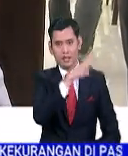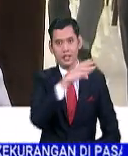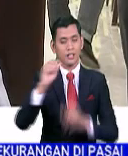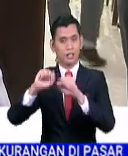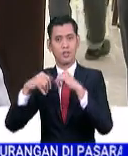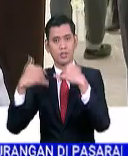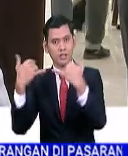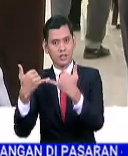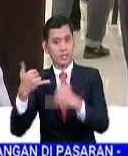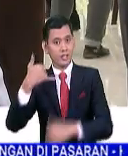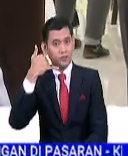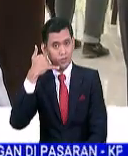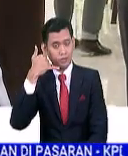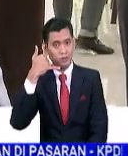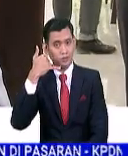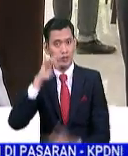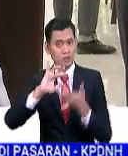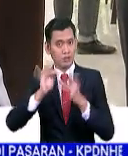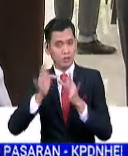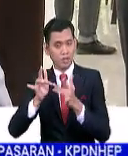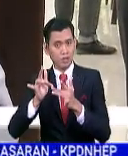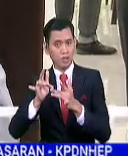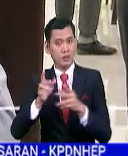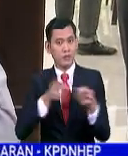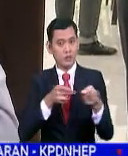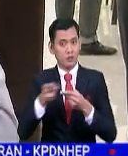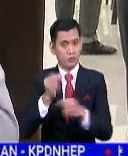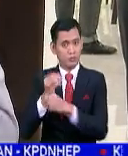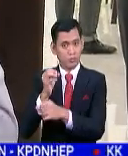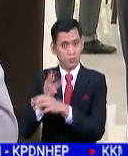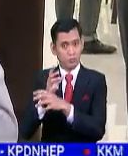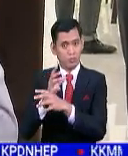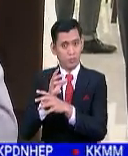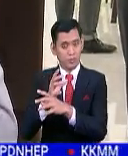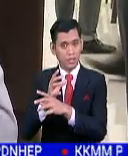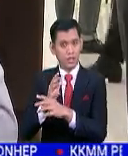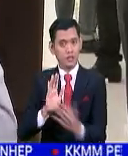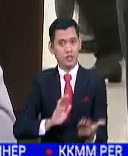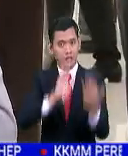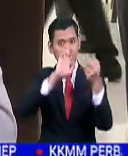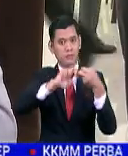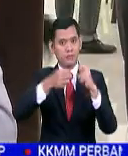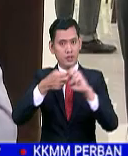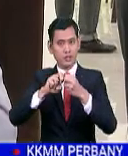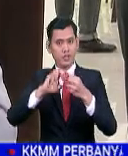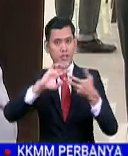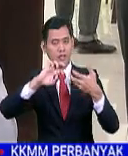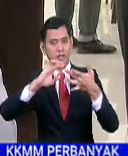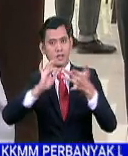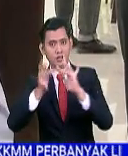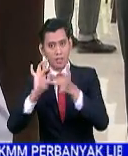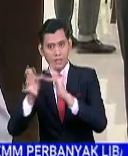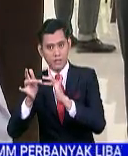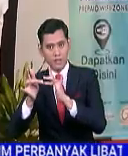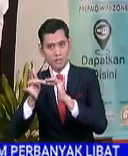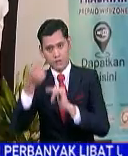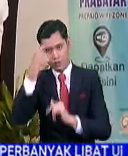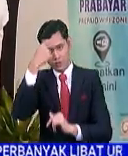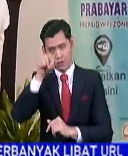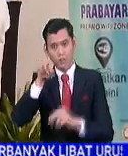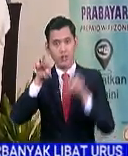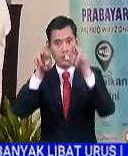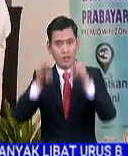syarikat Binanet ini berusaha untuk mengatasi masalah liputan yang kepada rakyat kita.